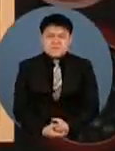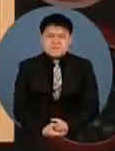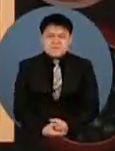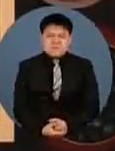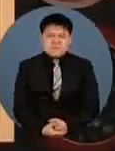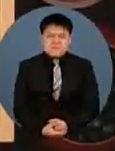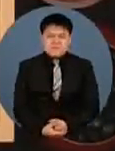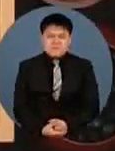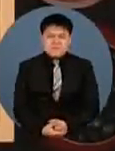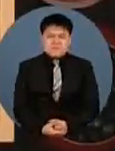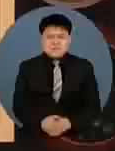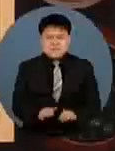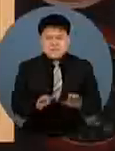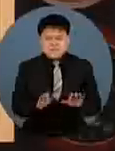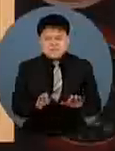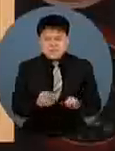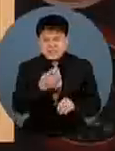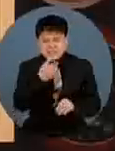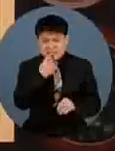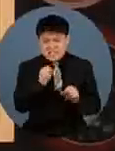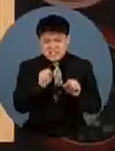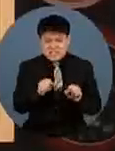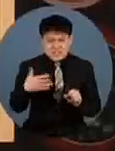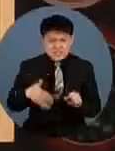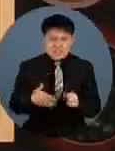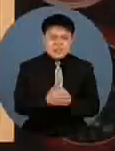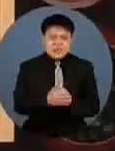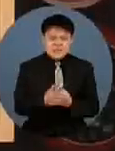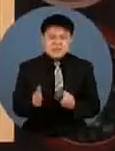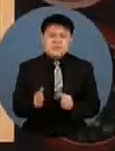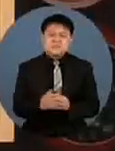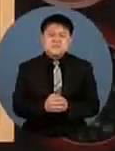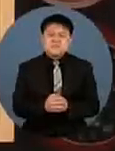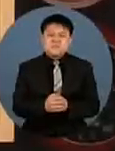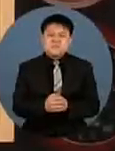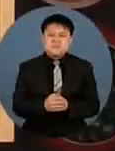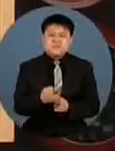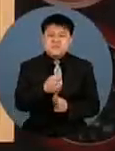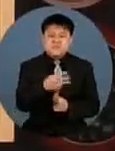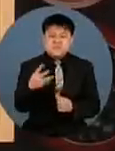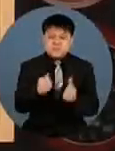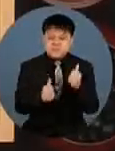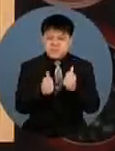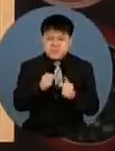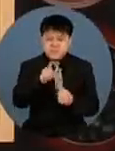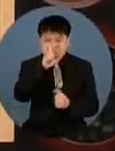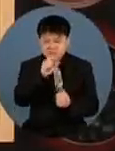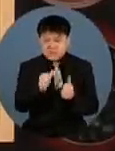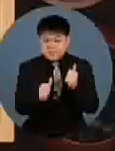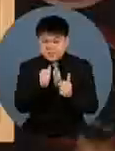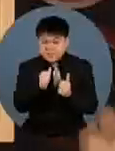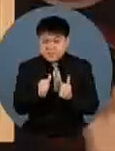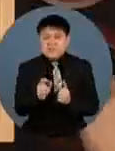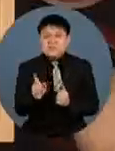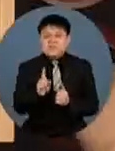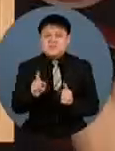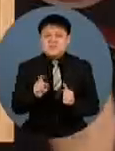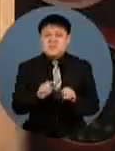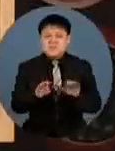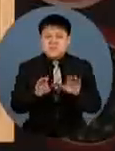아직 우악이 백이 못 살았기 때문입니다. 네. 자, 삼성화재배와 LG배 세계기왕전 모두